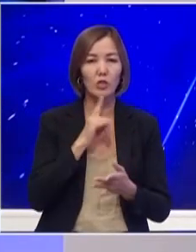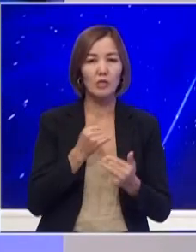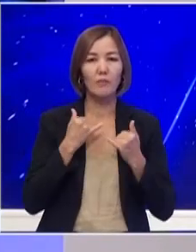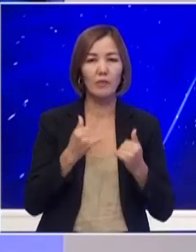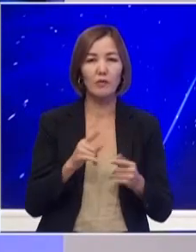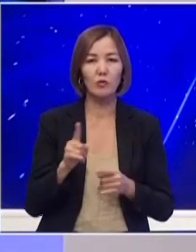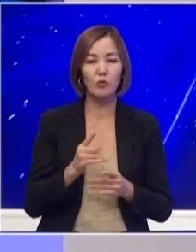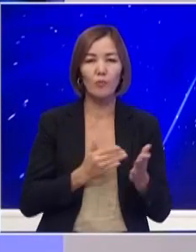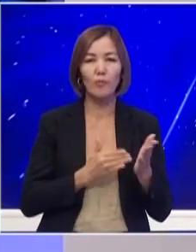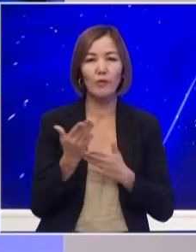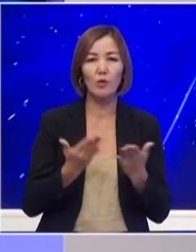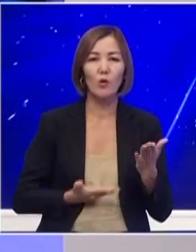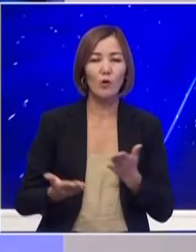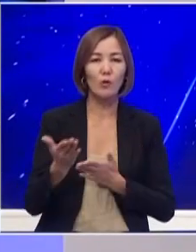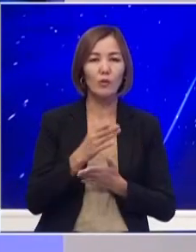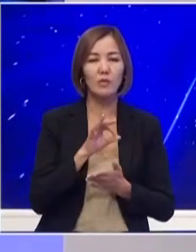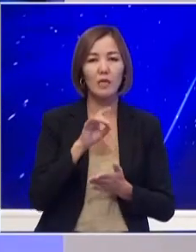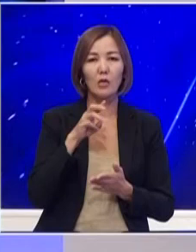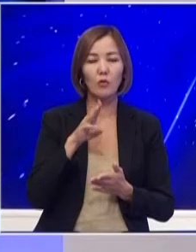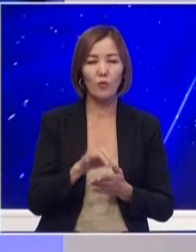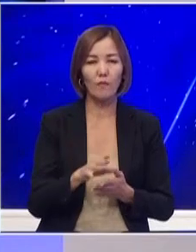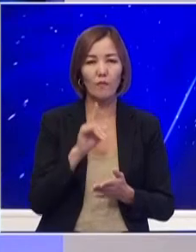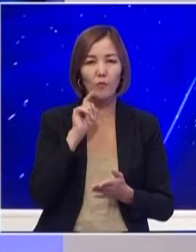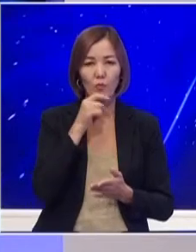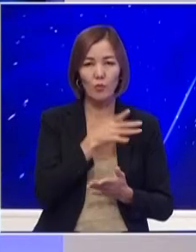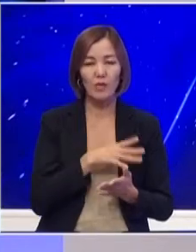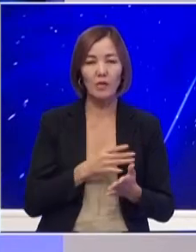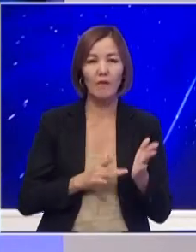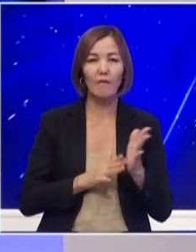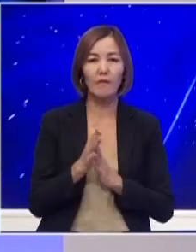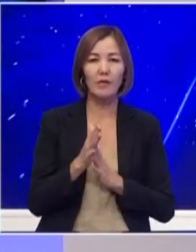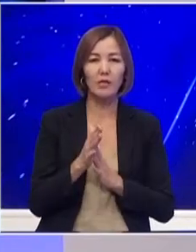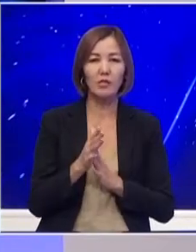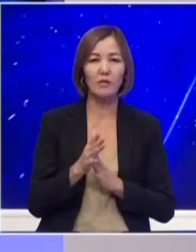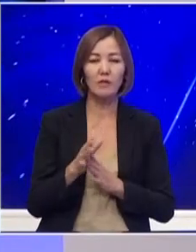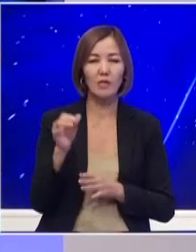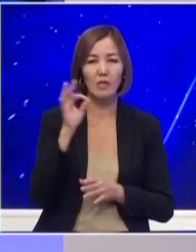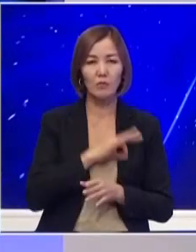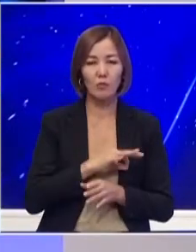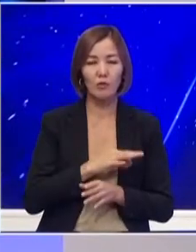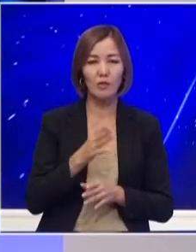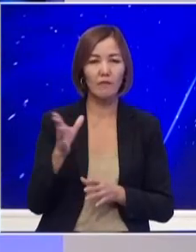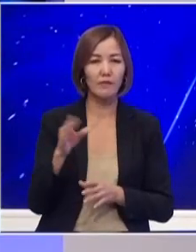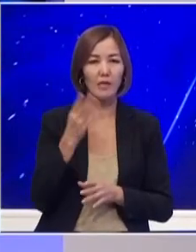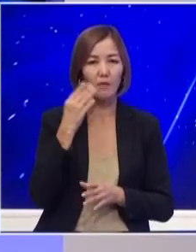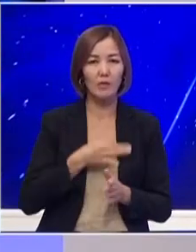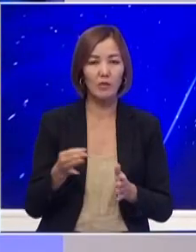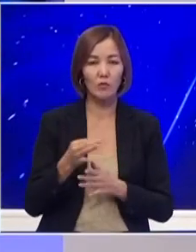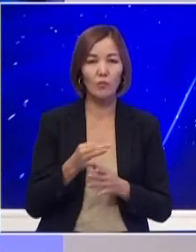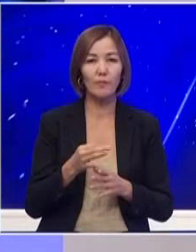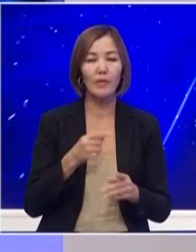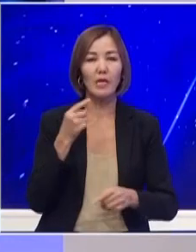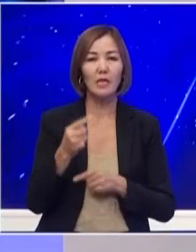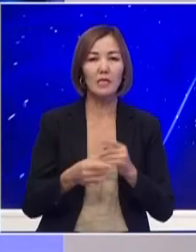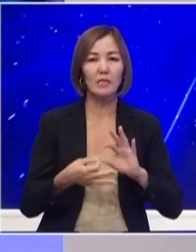тому, чтобы повысить урожайность этих сортов. Сегодня выращенные ею семена используются фермерами всей Алматинской области. В